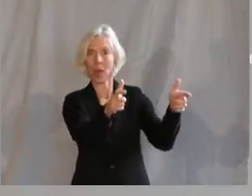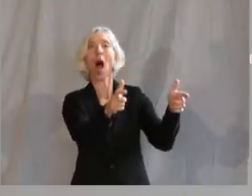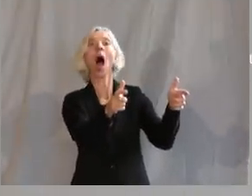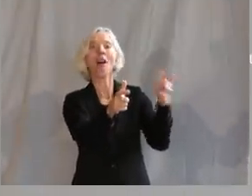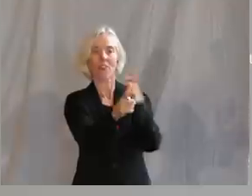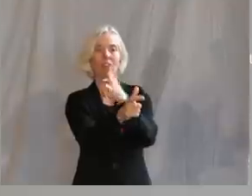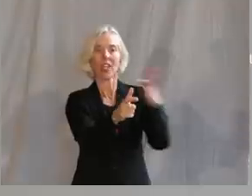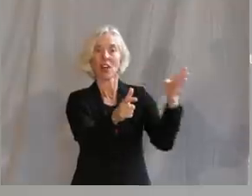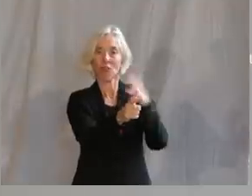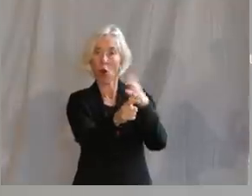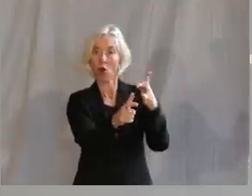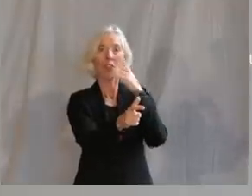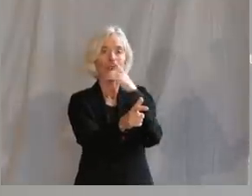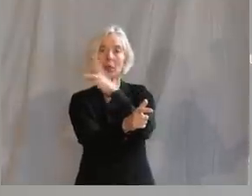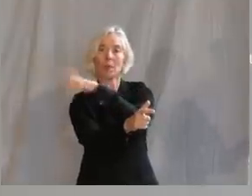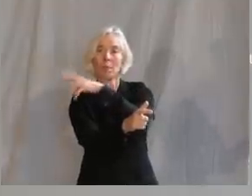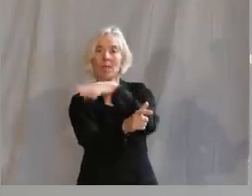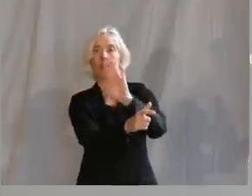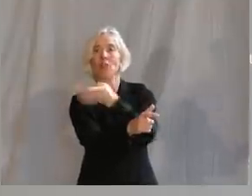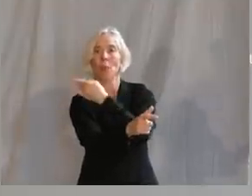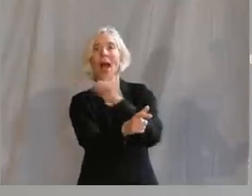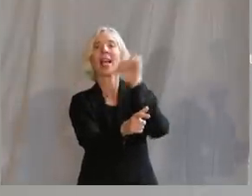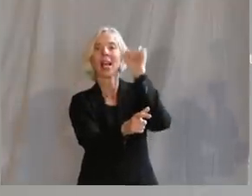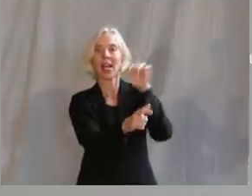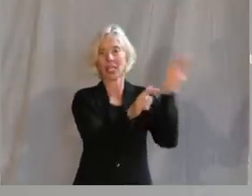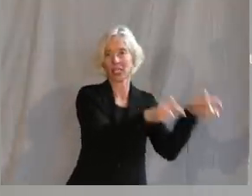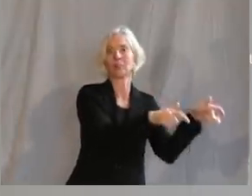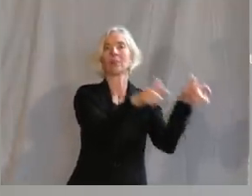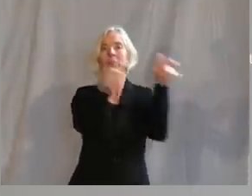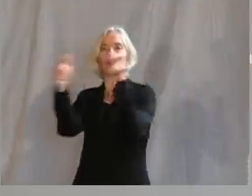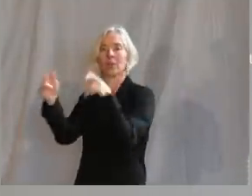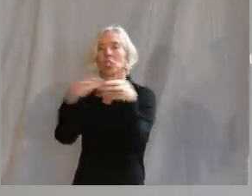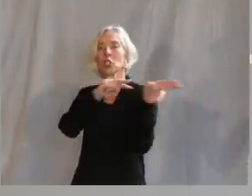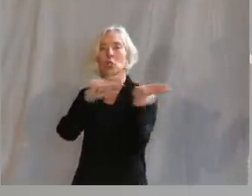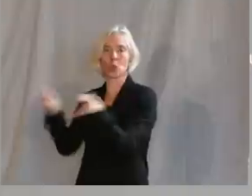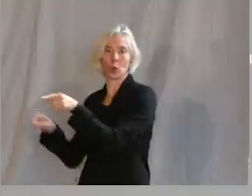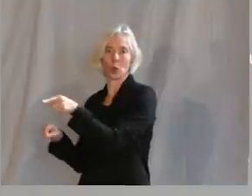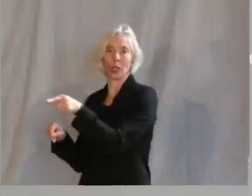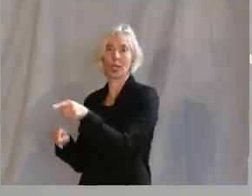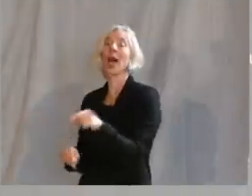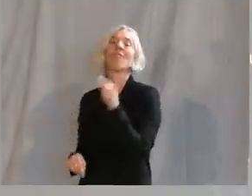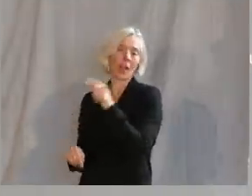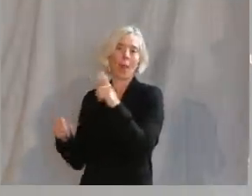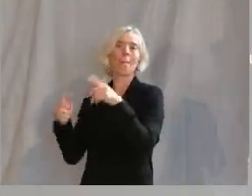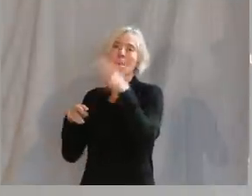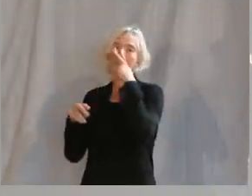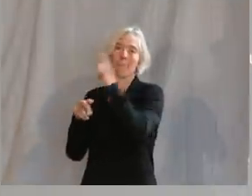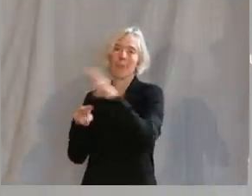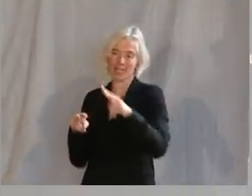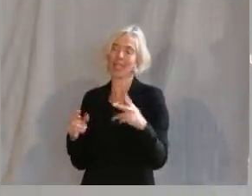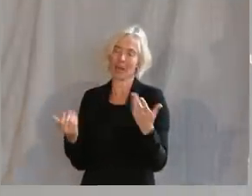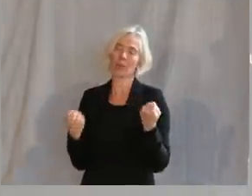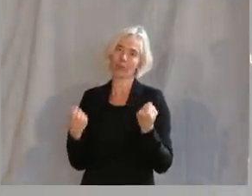eine andere örtliche Situation ist. Bei der Messe ist es natürlich sehr praktisch mit den Hallen, wo man durchfahren kann und so weiter. Aber wir